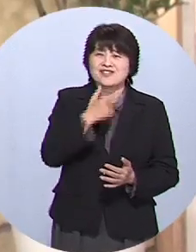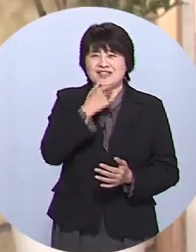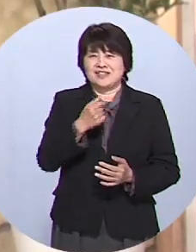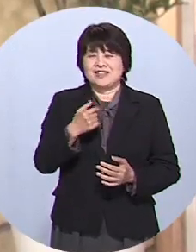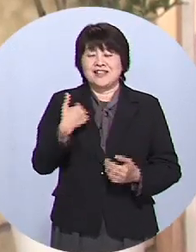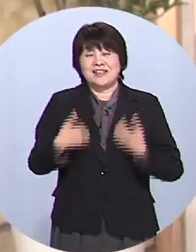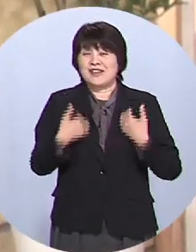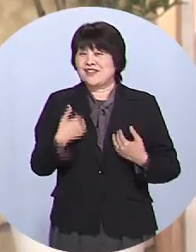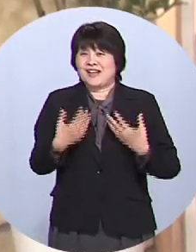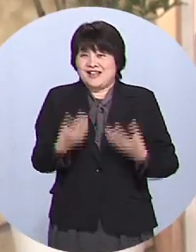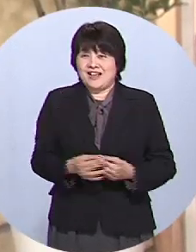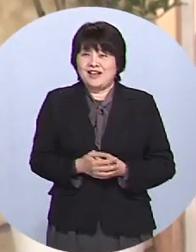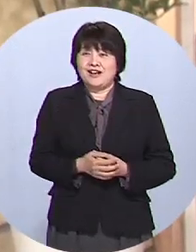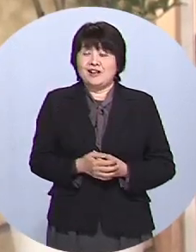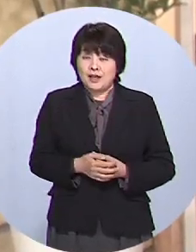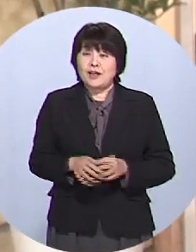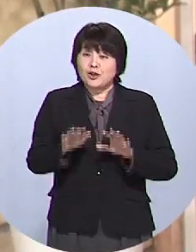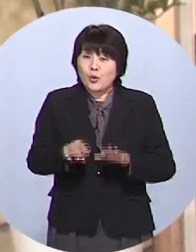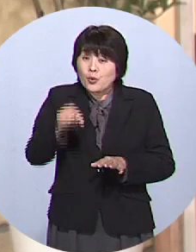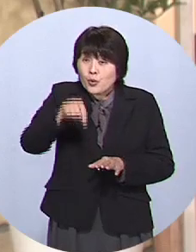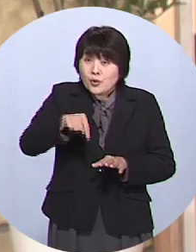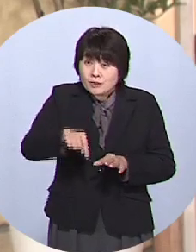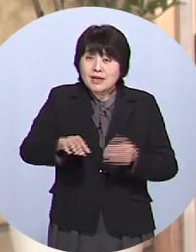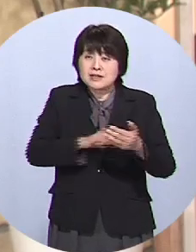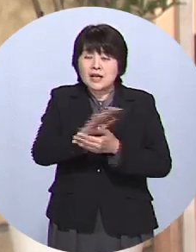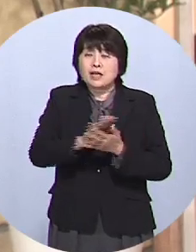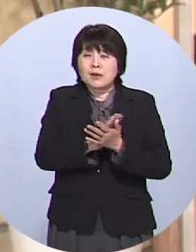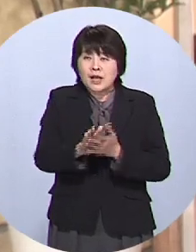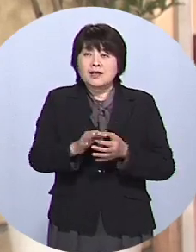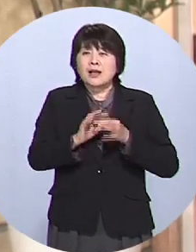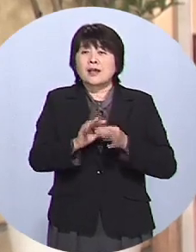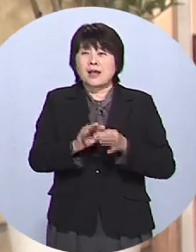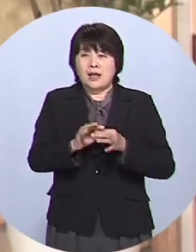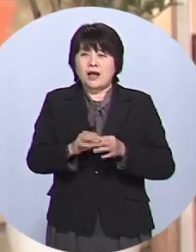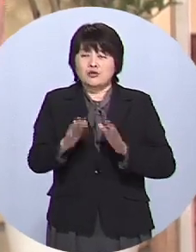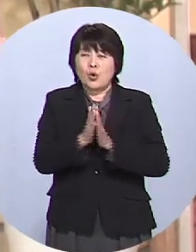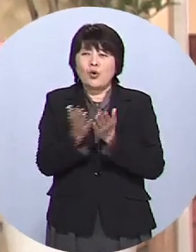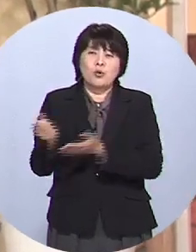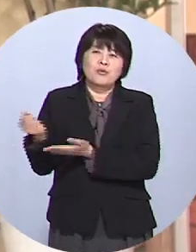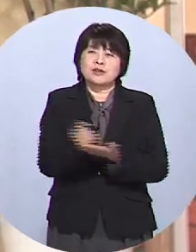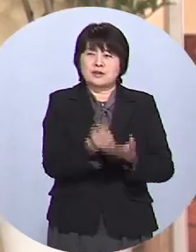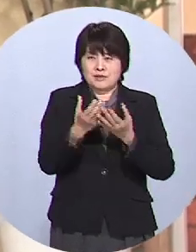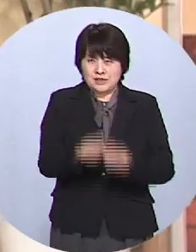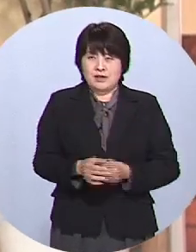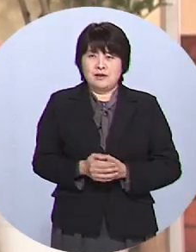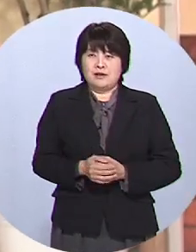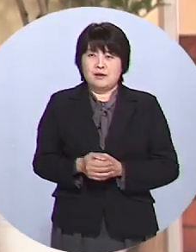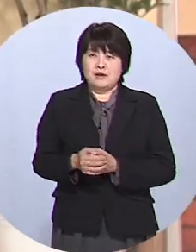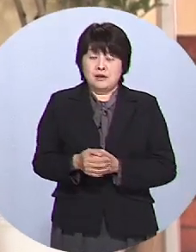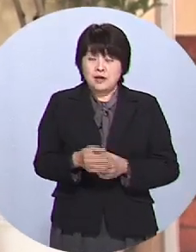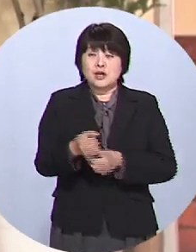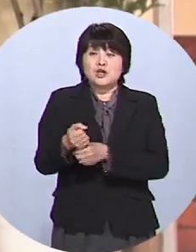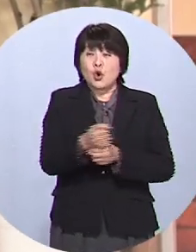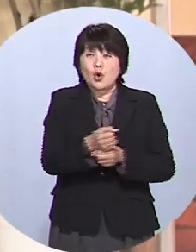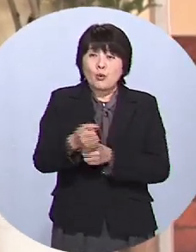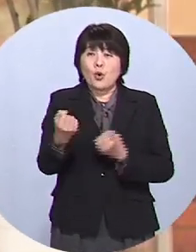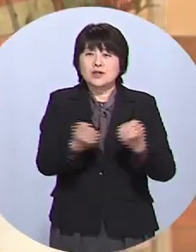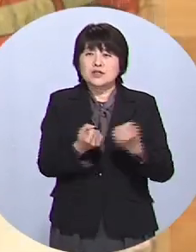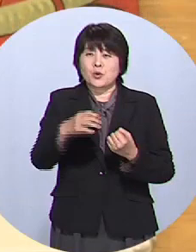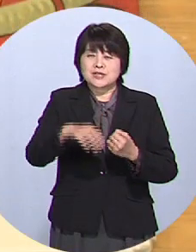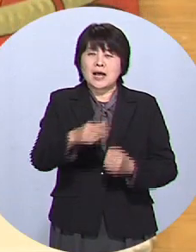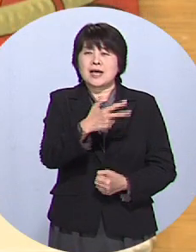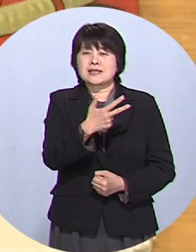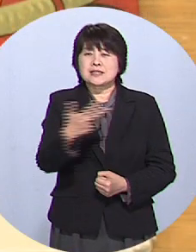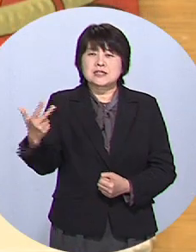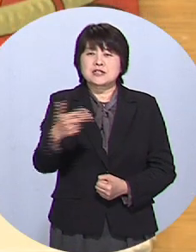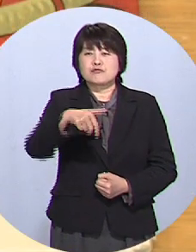しいロケでした、うん、そしてスタジオには埼玉県にゆかりのある絵本をお持ちしました、はい、 ちら、消防自動車ジプタです